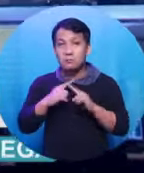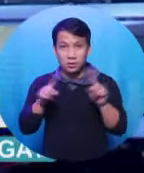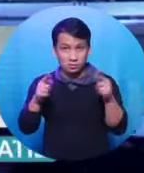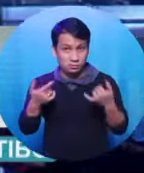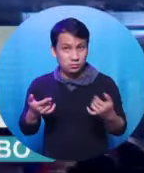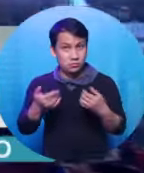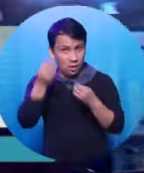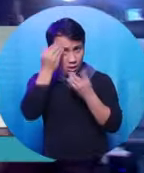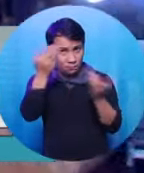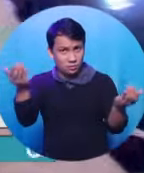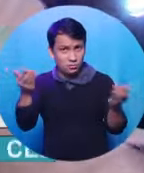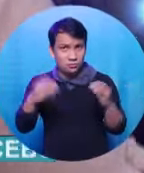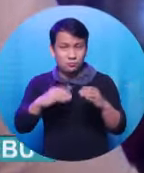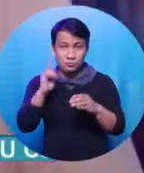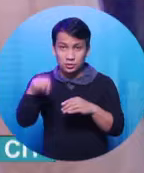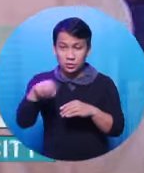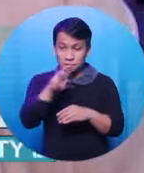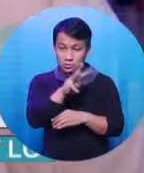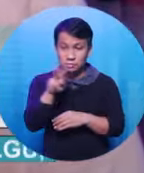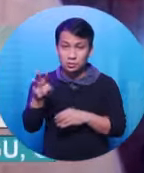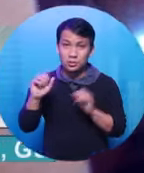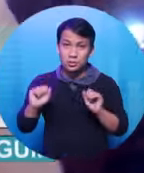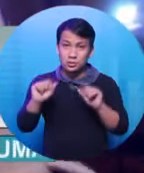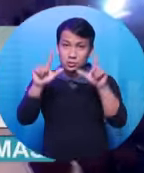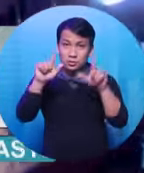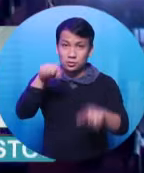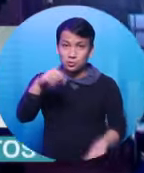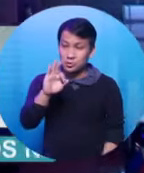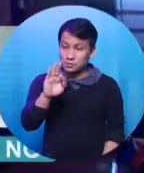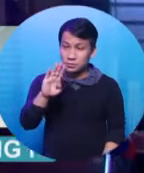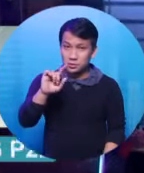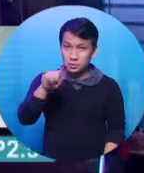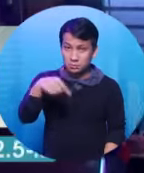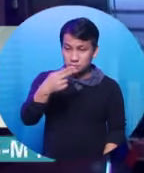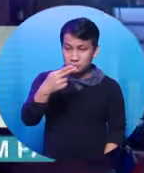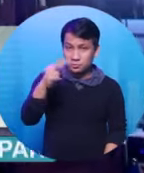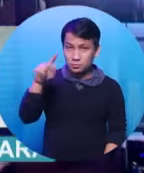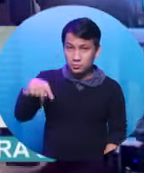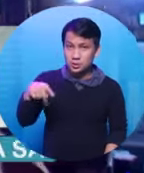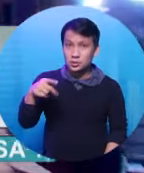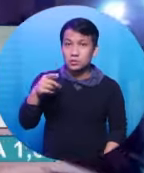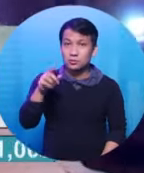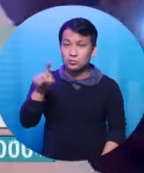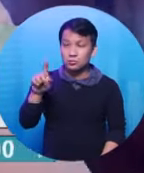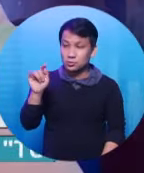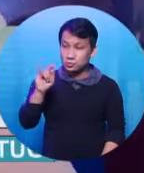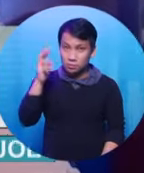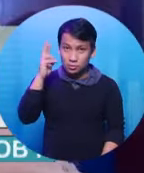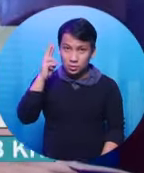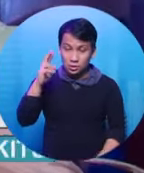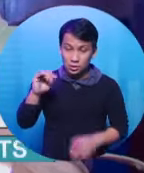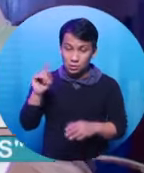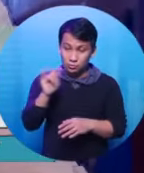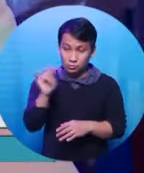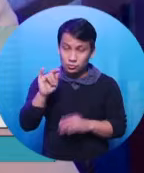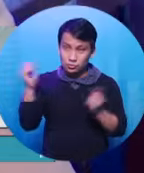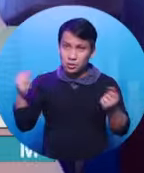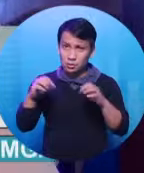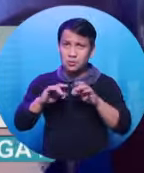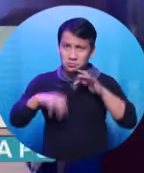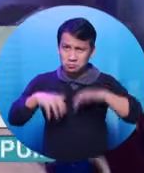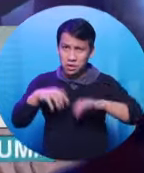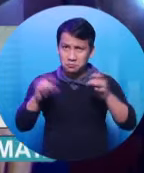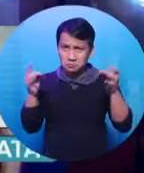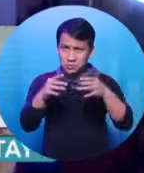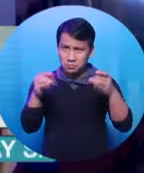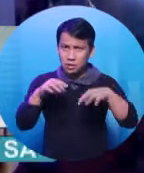alam niyo na po yung gagawin nyo. Pumunta lang po kayo sa Facebook page ng 1PH at hanapin ang aming FB Live. Pwede rin po sa YouTube, ha? Binabasa namin yan. Kaya mag-comment lang kayo